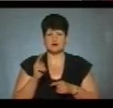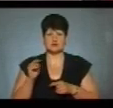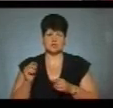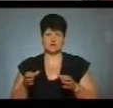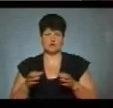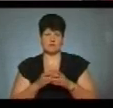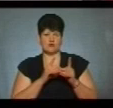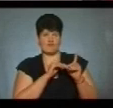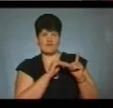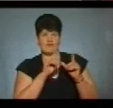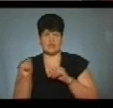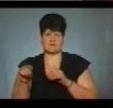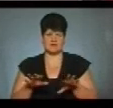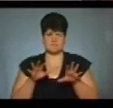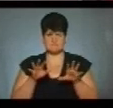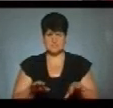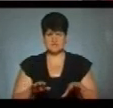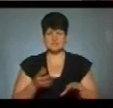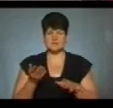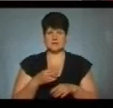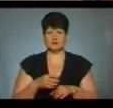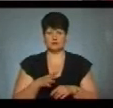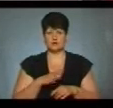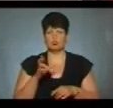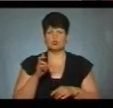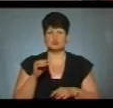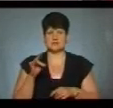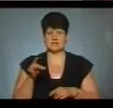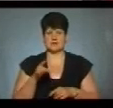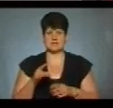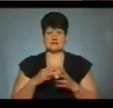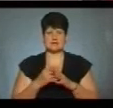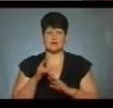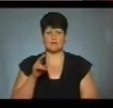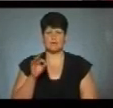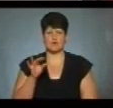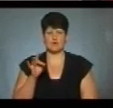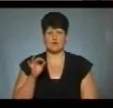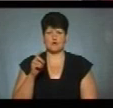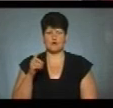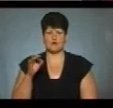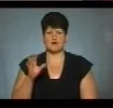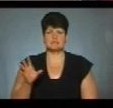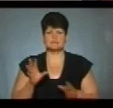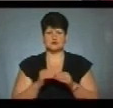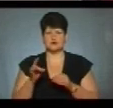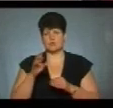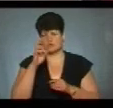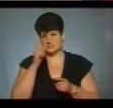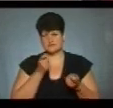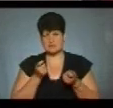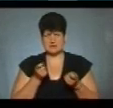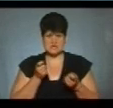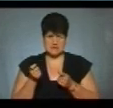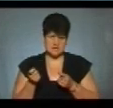командою виїхав на місце. Ми, зокрема, були у Бучицькому районі, в селі Порохова, спільно з головою районної державної